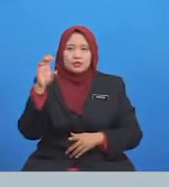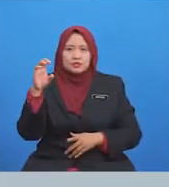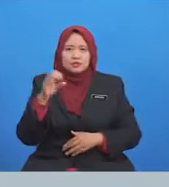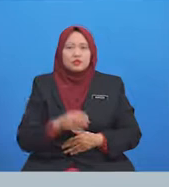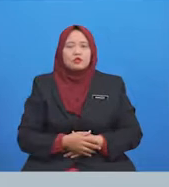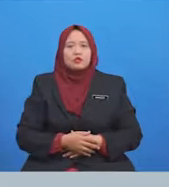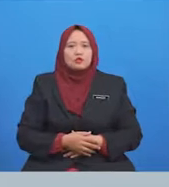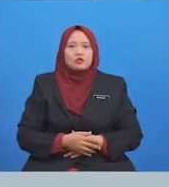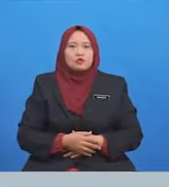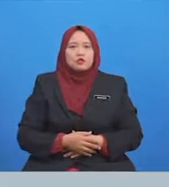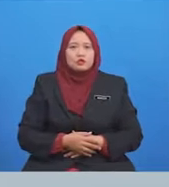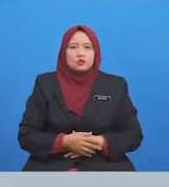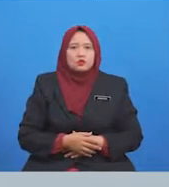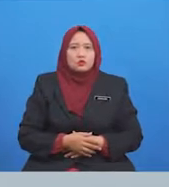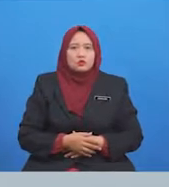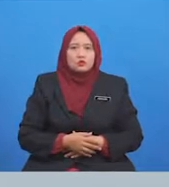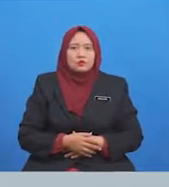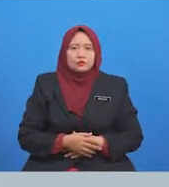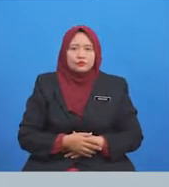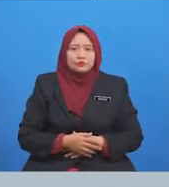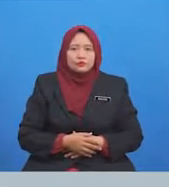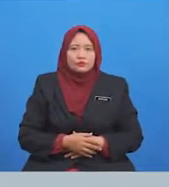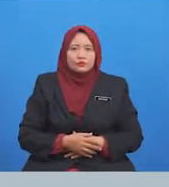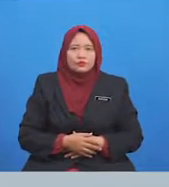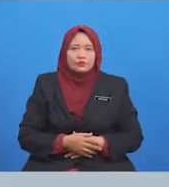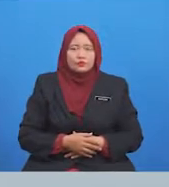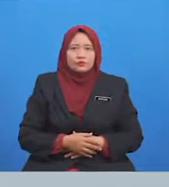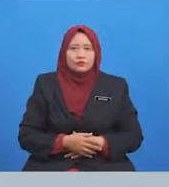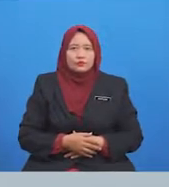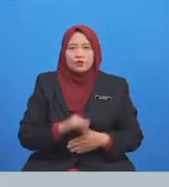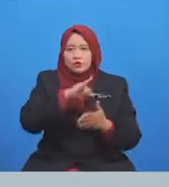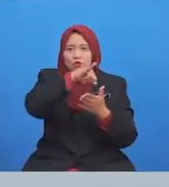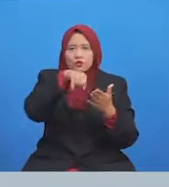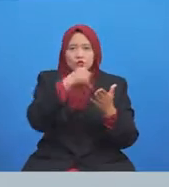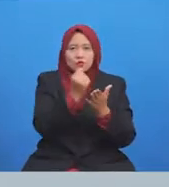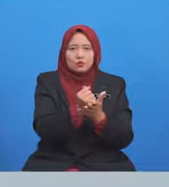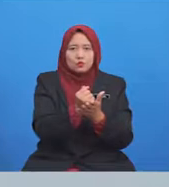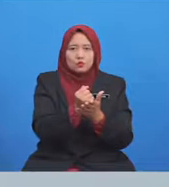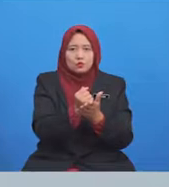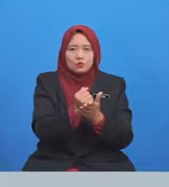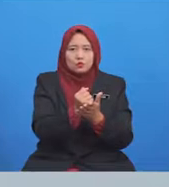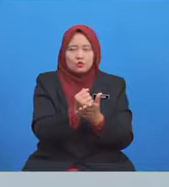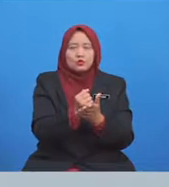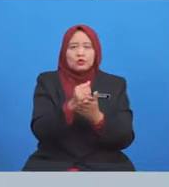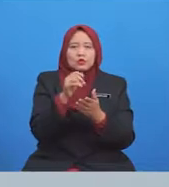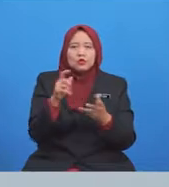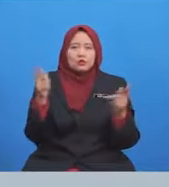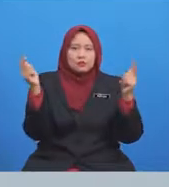dalam sisi empat kitaran mempunyai hasil tambah sudut sebanyak